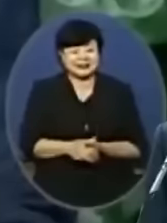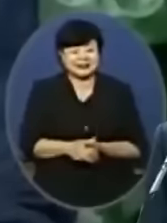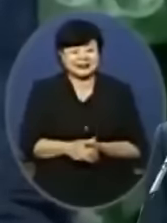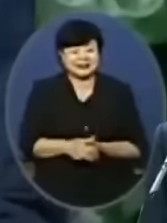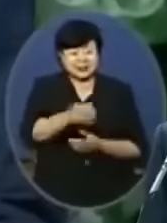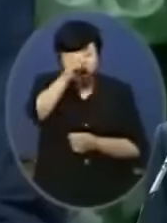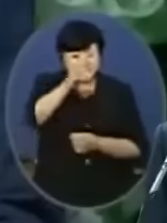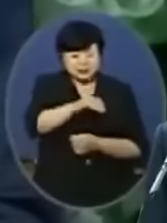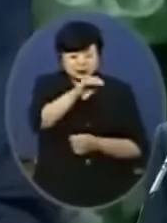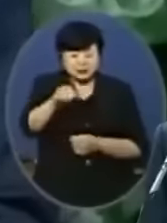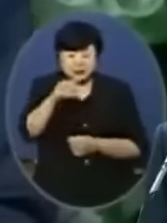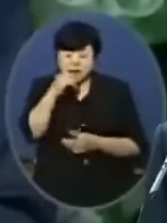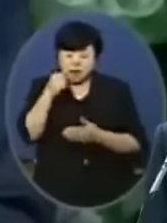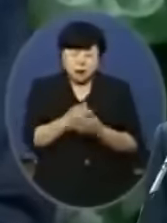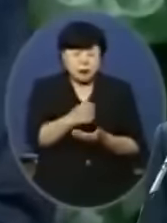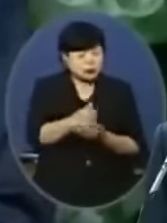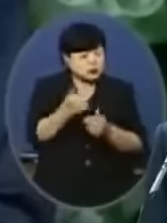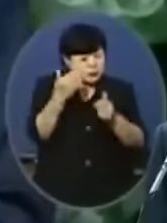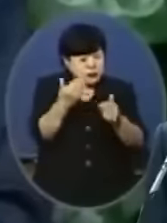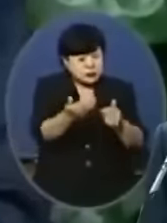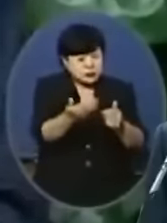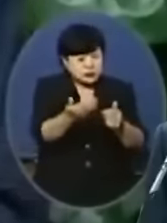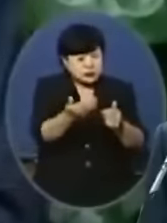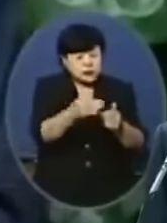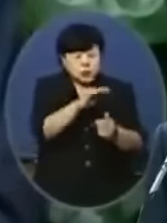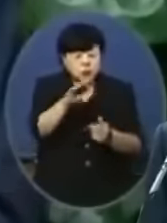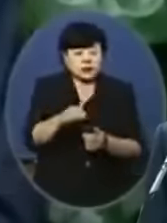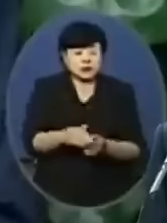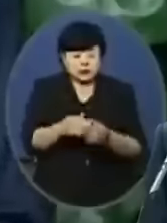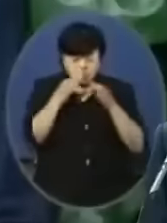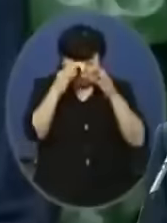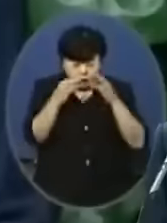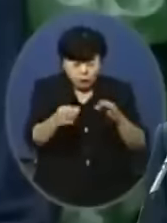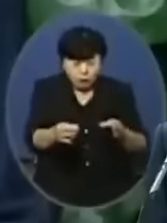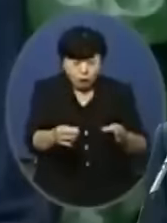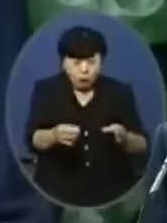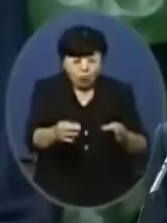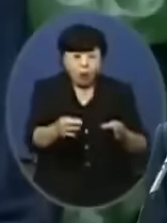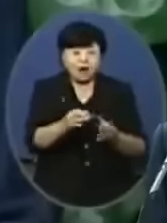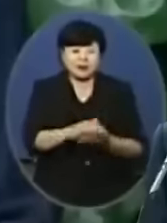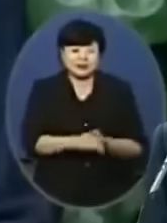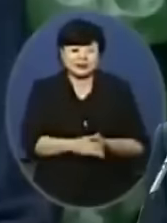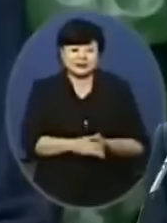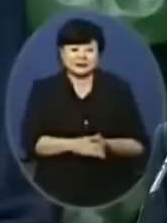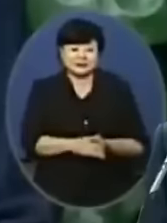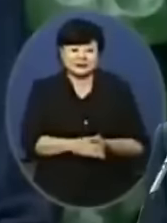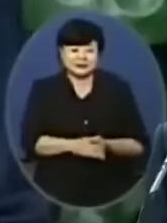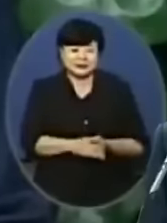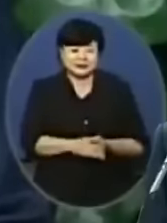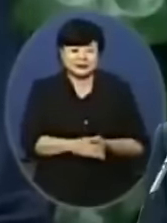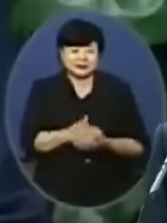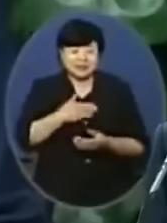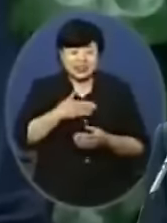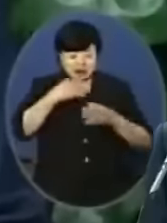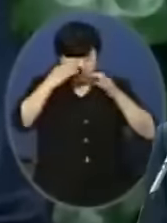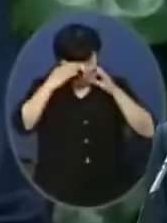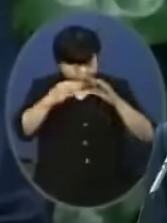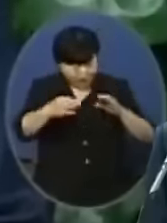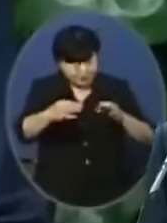십자가에 못 박혀서 주님께서 우리를 보시고서 나를 보라.